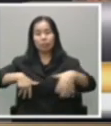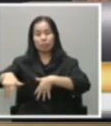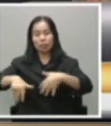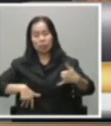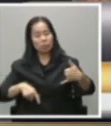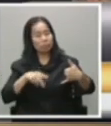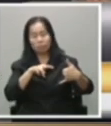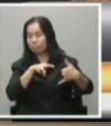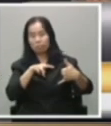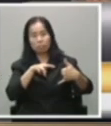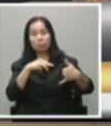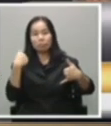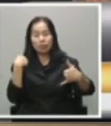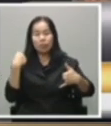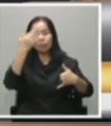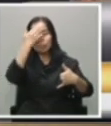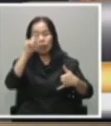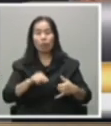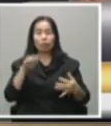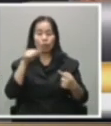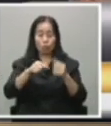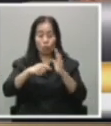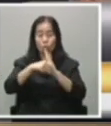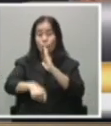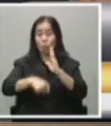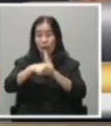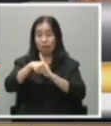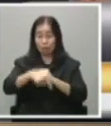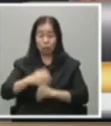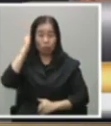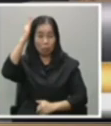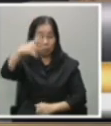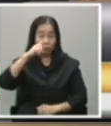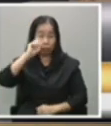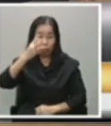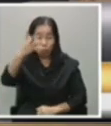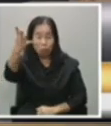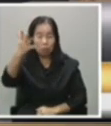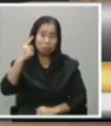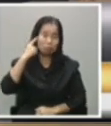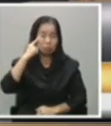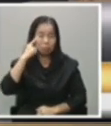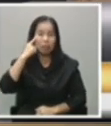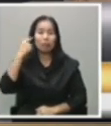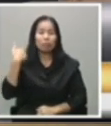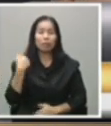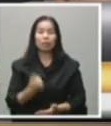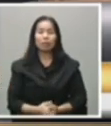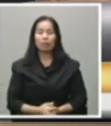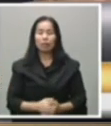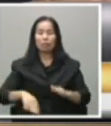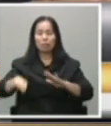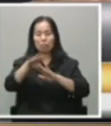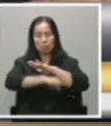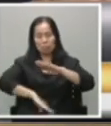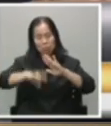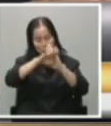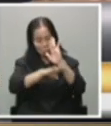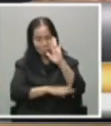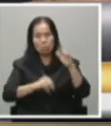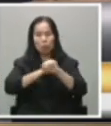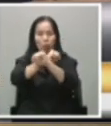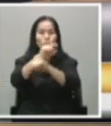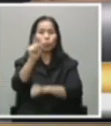าเหตุการณ์ที่เกิดขึ้นที่โคราชนั้นจะไม่เกิดซ้ำแล้วซ้ำอีกผมยังไม่เห็นมีมาตรการใดๆเลยครับท่านประธ